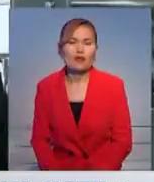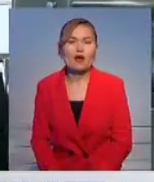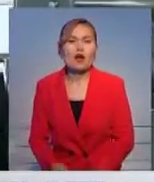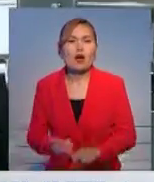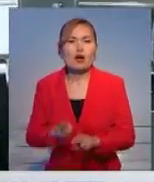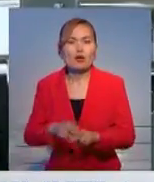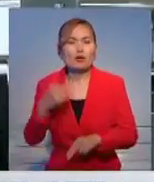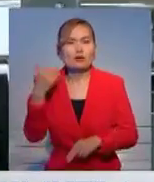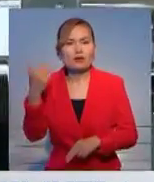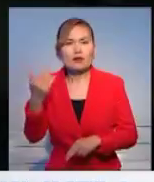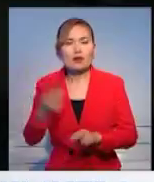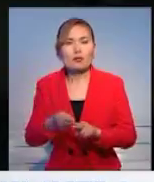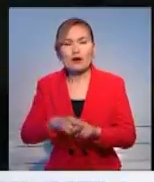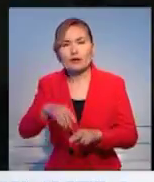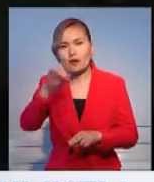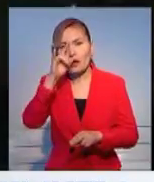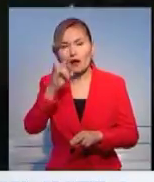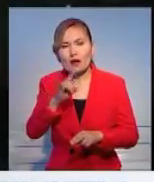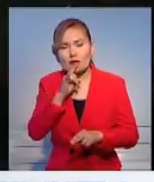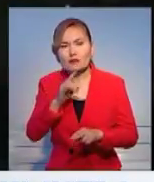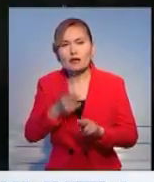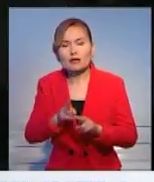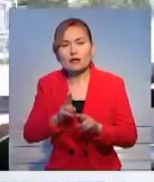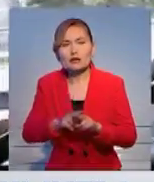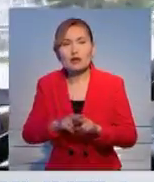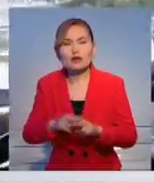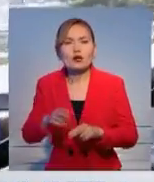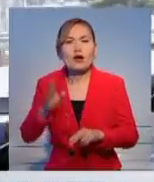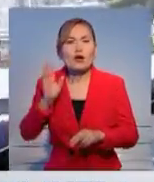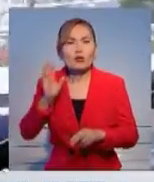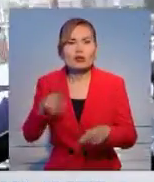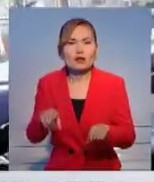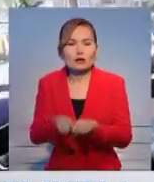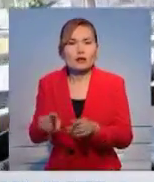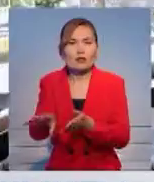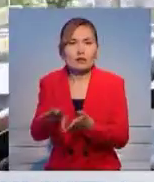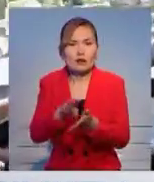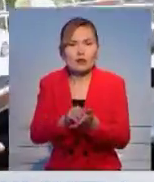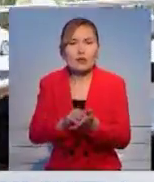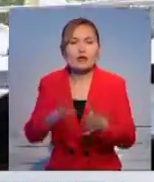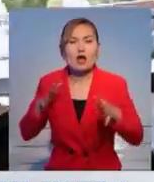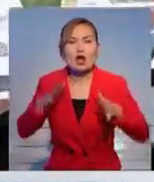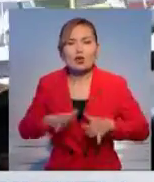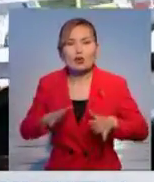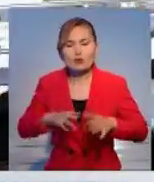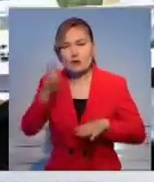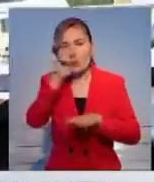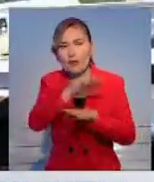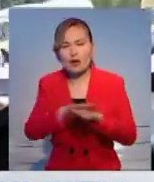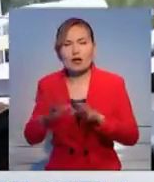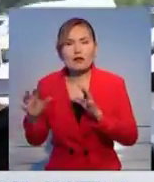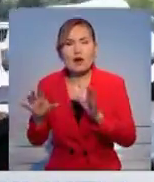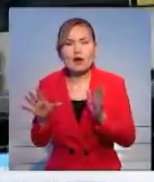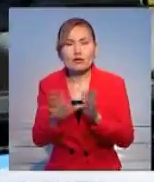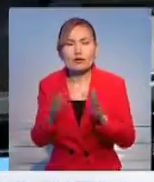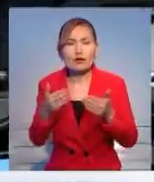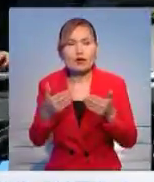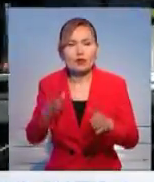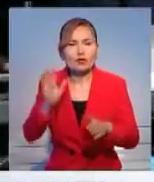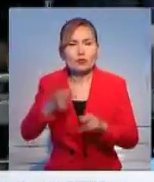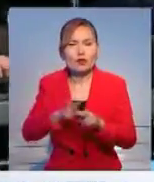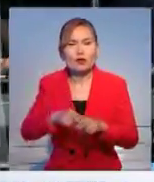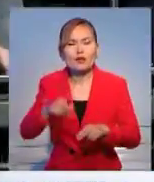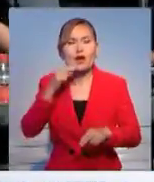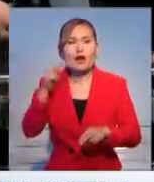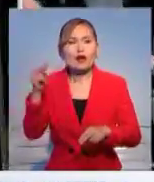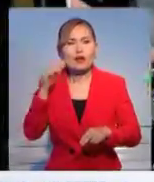Матарянның айтуынша, алғашқы отандық электроавтобус Грузияда келесі жылдың соңында пайда болмақ. Компания бірігіп, зауыт салу жөнінде неміс және